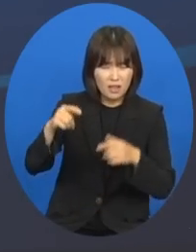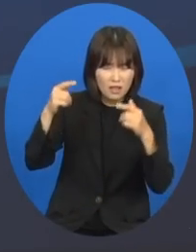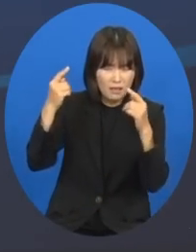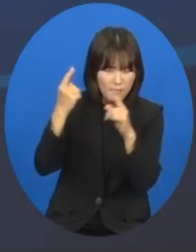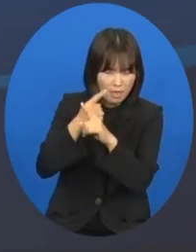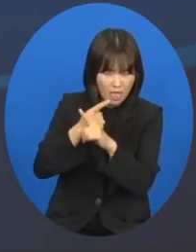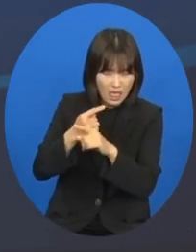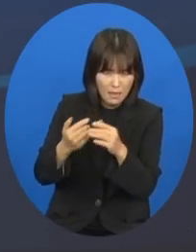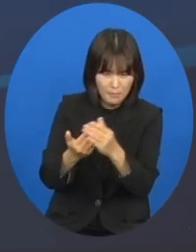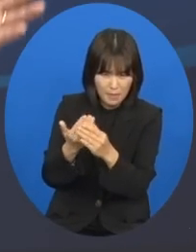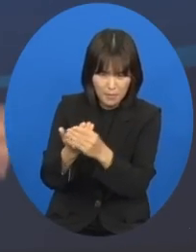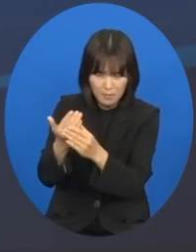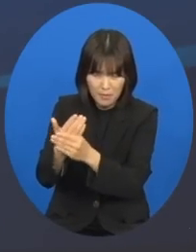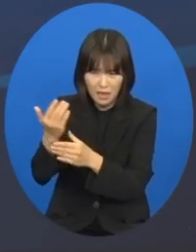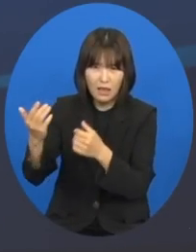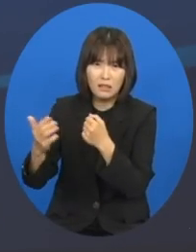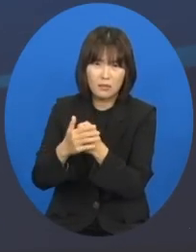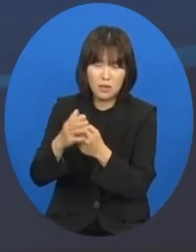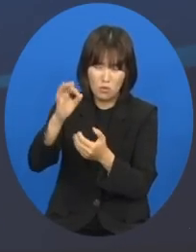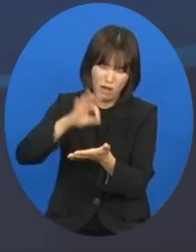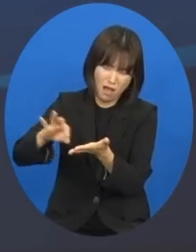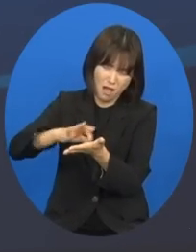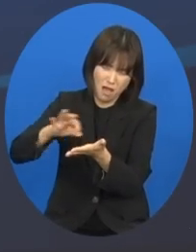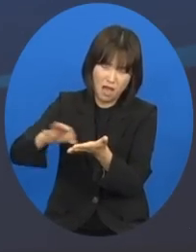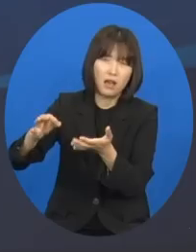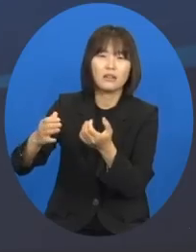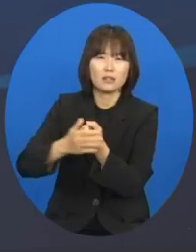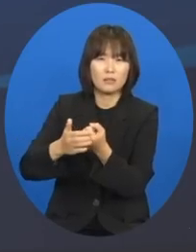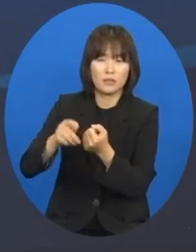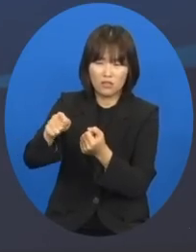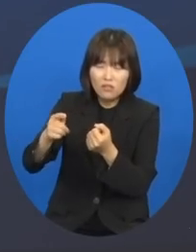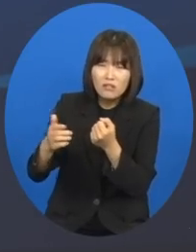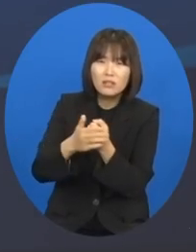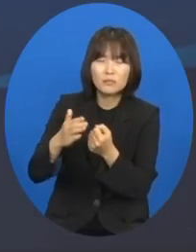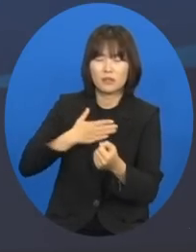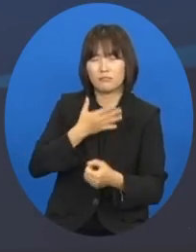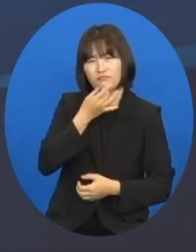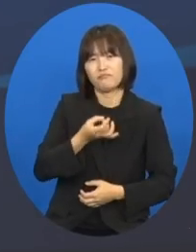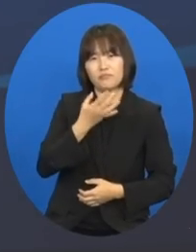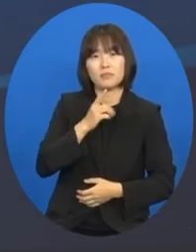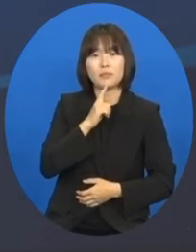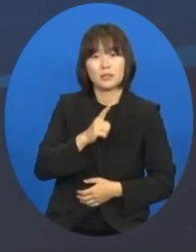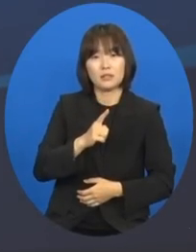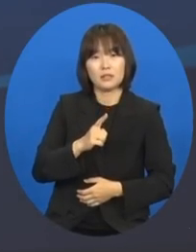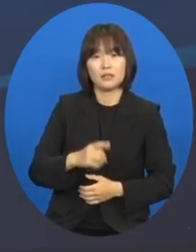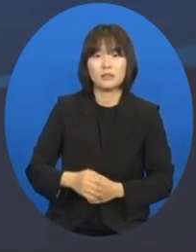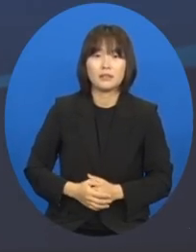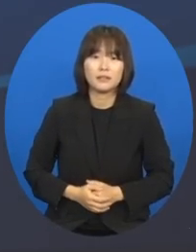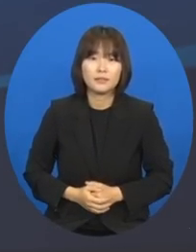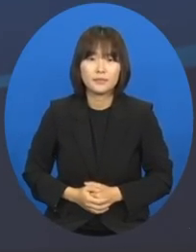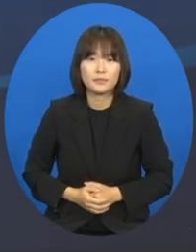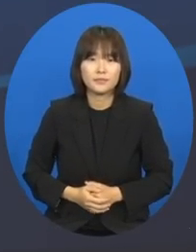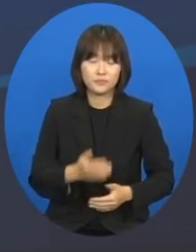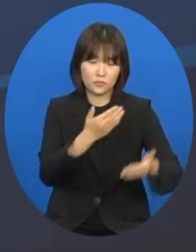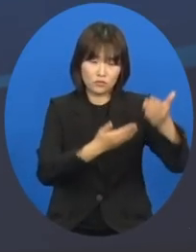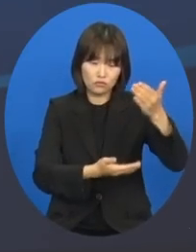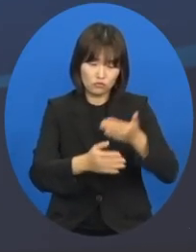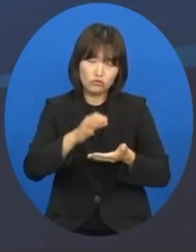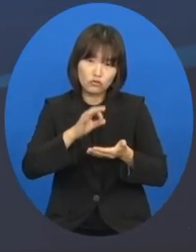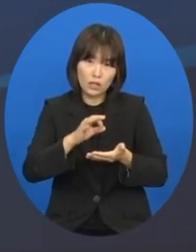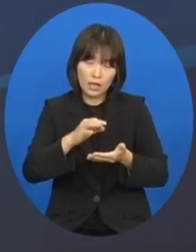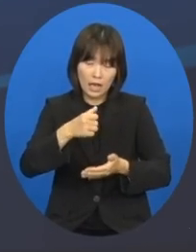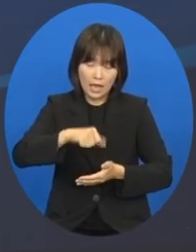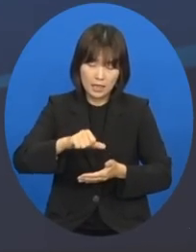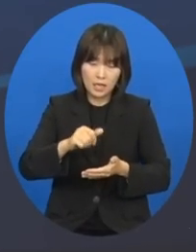사고를 치니까 날마다 돈을 갖다가 쓰니까 여러분 유산을 아들들에게 나눠줄